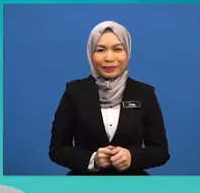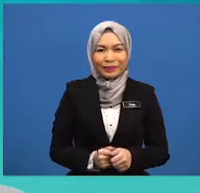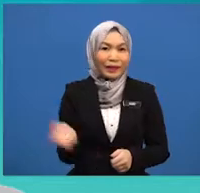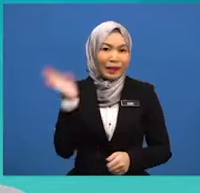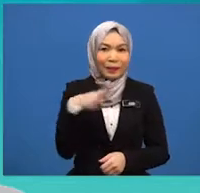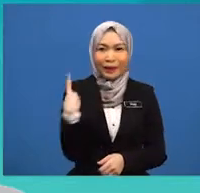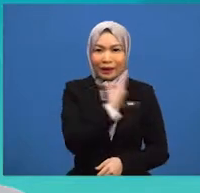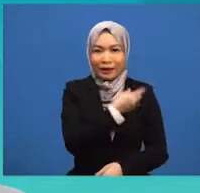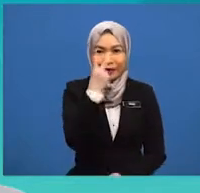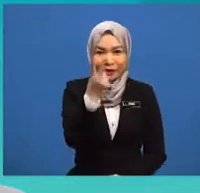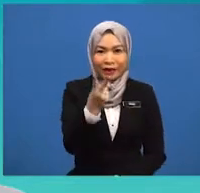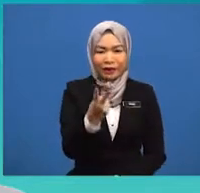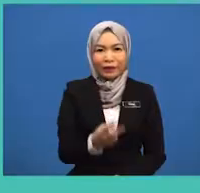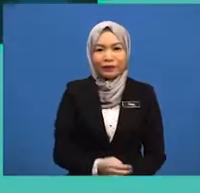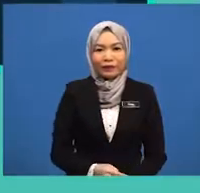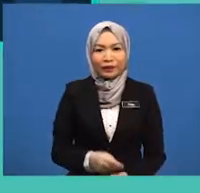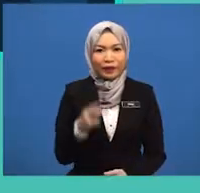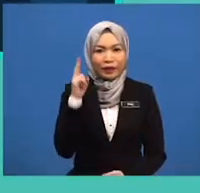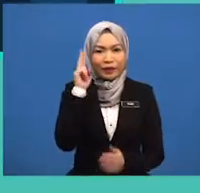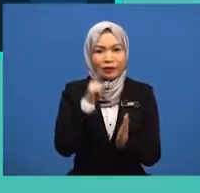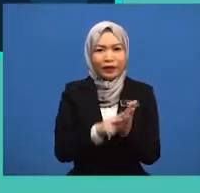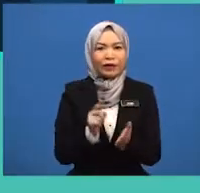Mari kita lihat paparan ini.